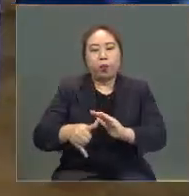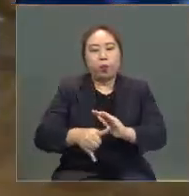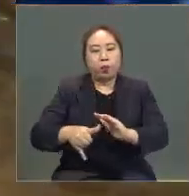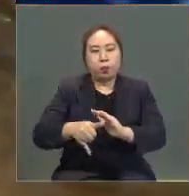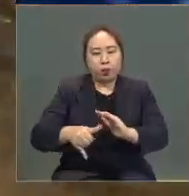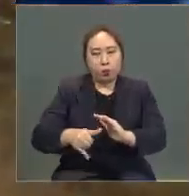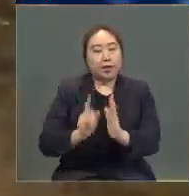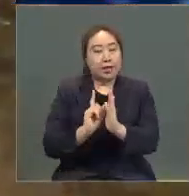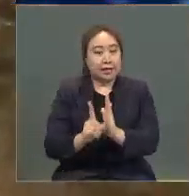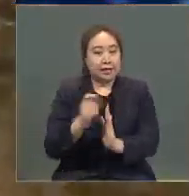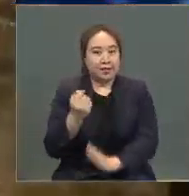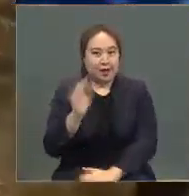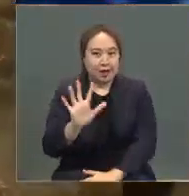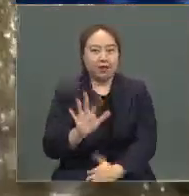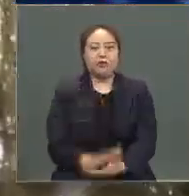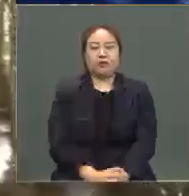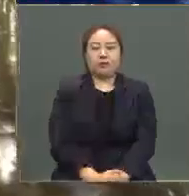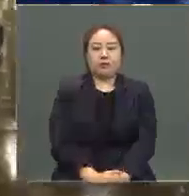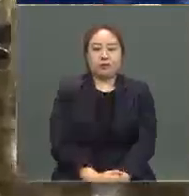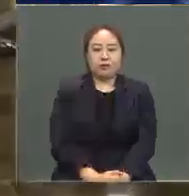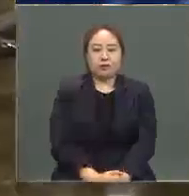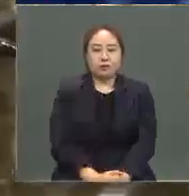คนเท่านั้นใช้เวลาอยู่ภายในวิหารแก้วรอบละ15นาทีค่ะอ่ะ